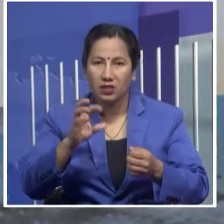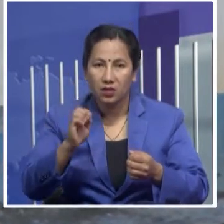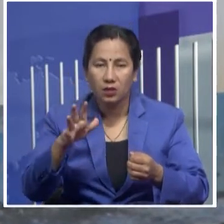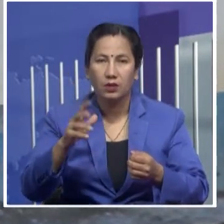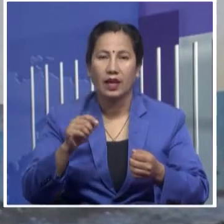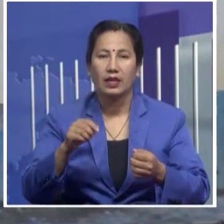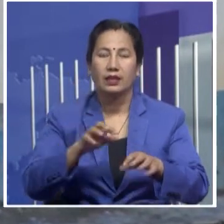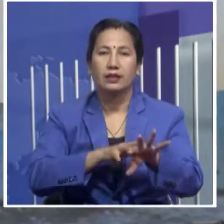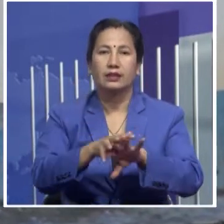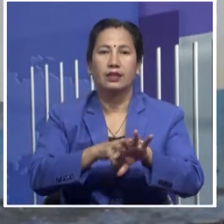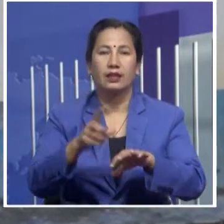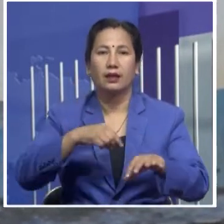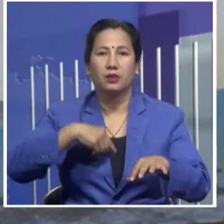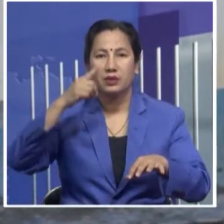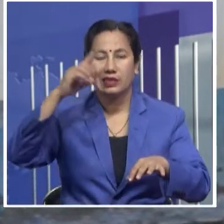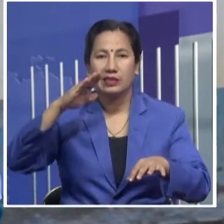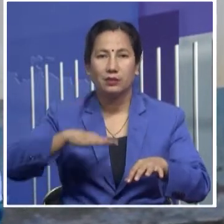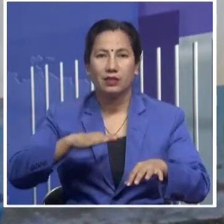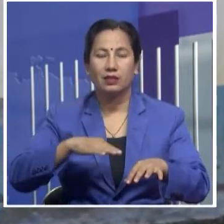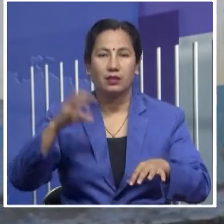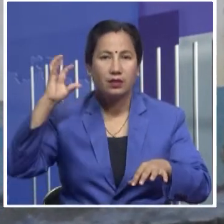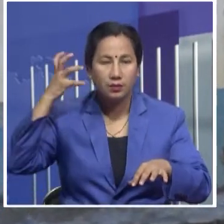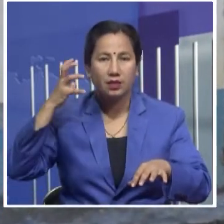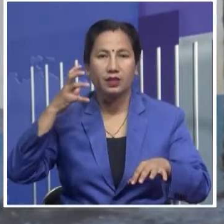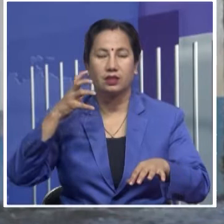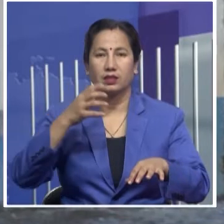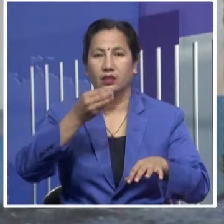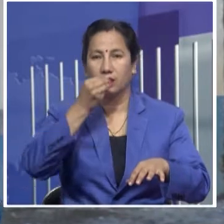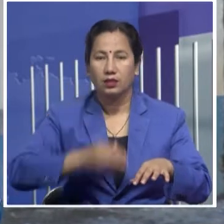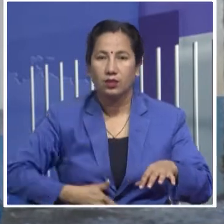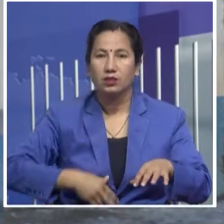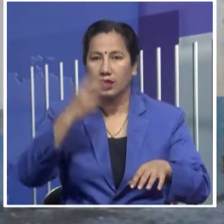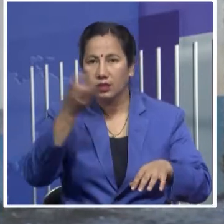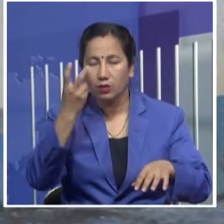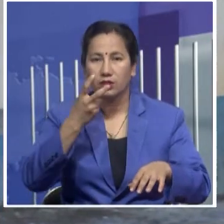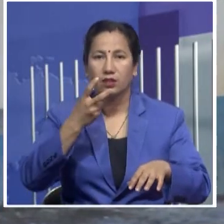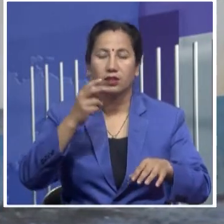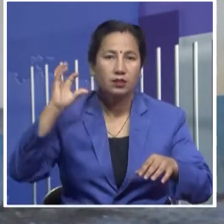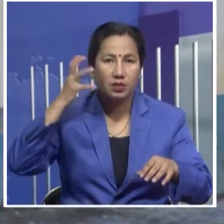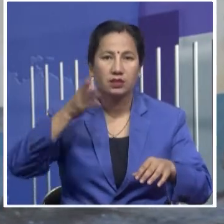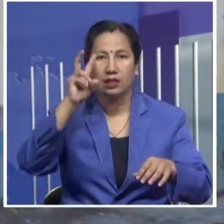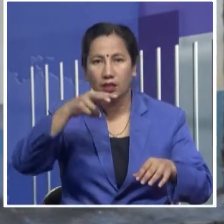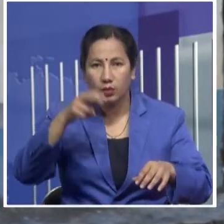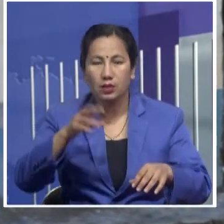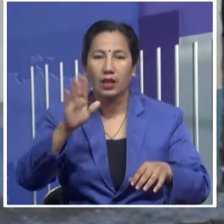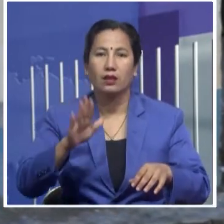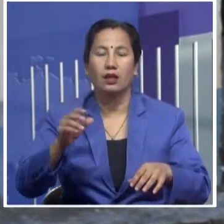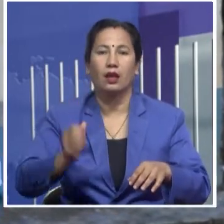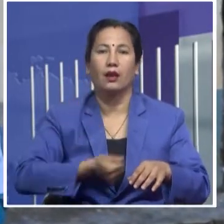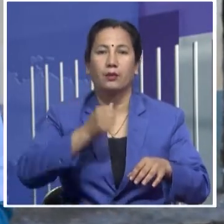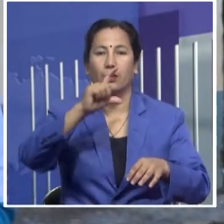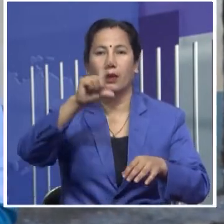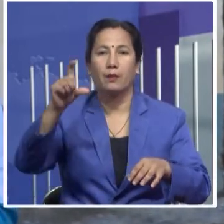अब धेरै हाम्रो चाहिँ दिदीबहिनीहरूले चाहिँ हाम्रो विदेश रोजगारी खोज्नको लागि चाहिँ विदेश जाने अवस्था आइसकेको छ होइन। अब त्यस्तै गरी हाम्रै नेपालमै